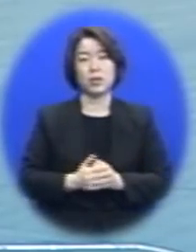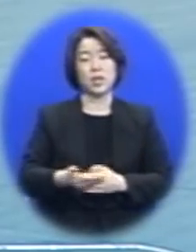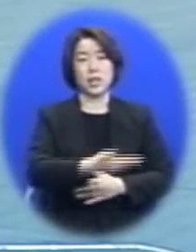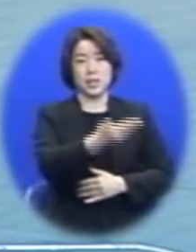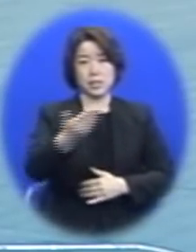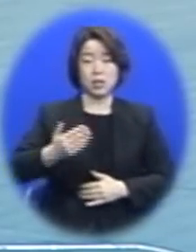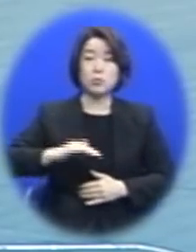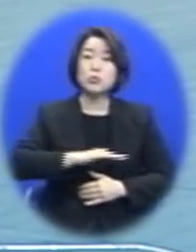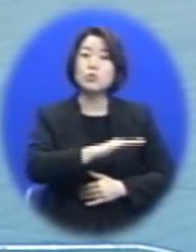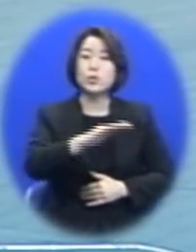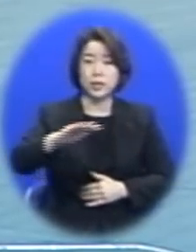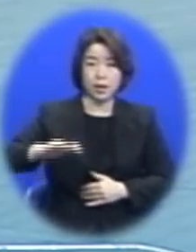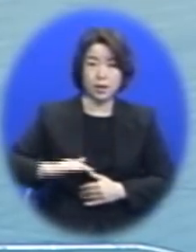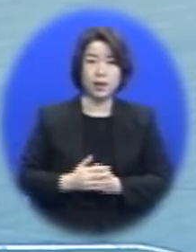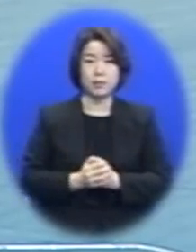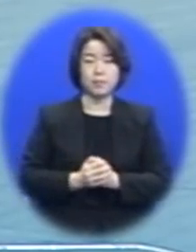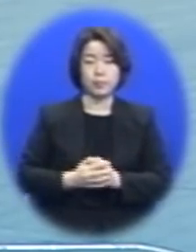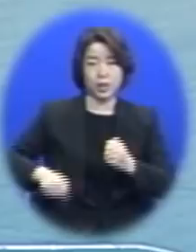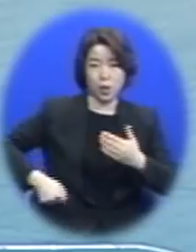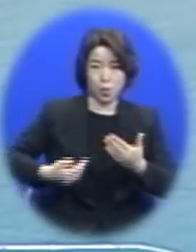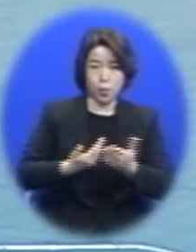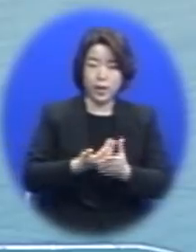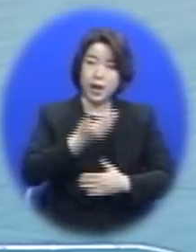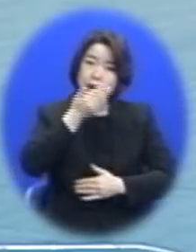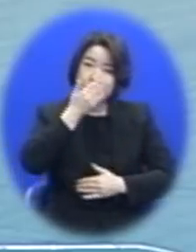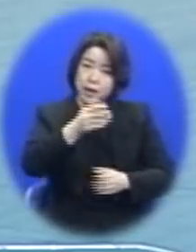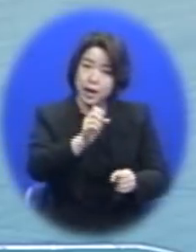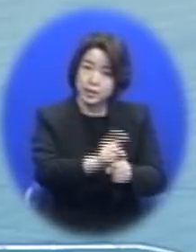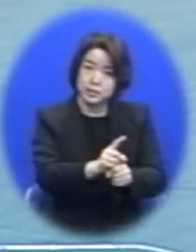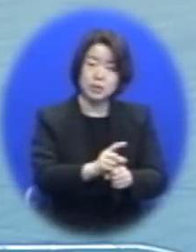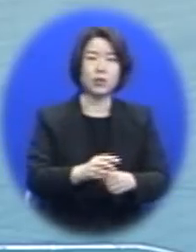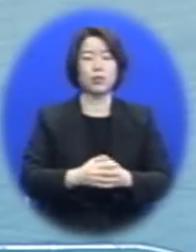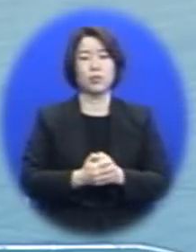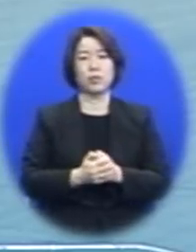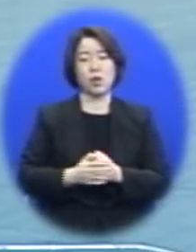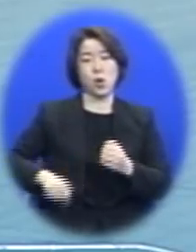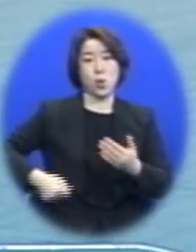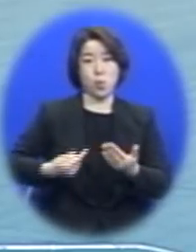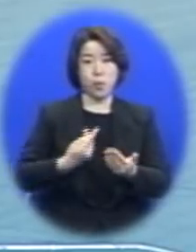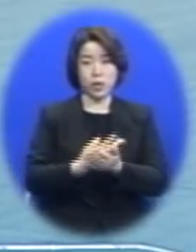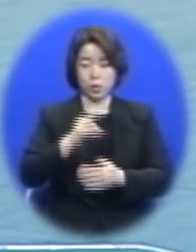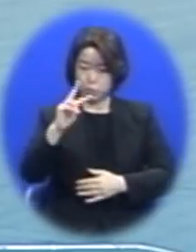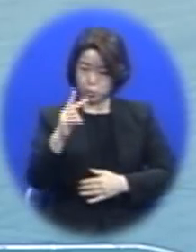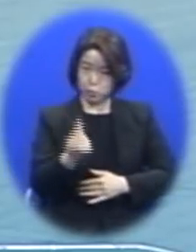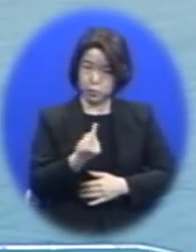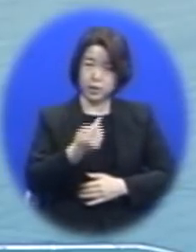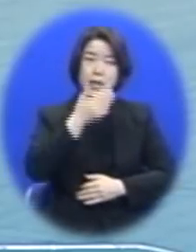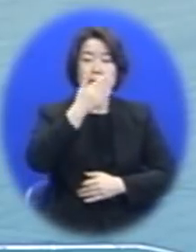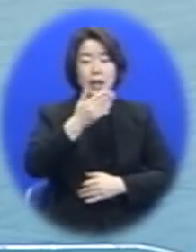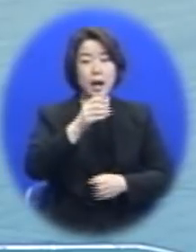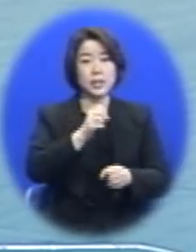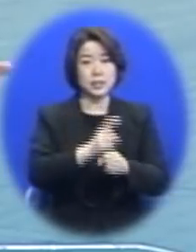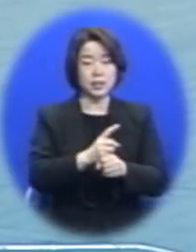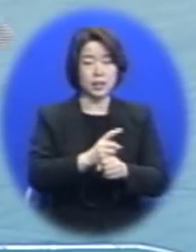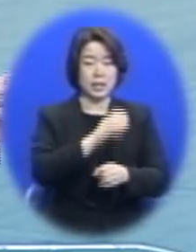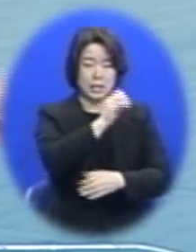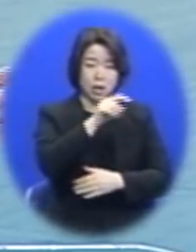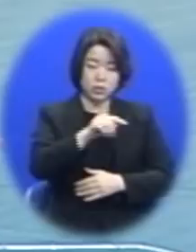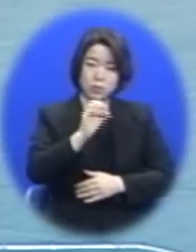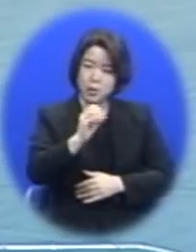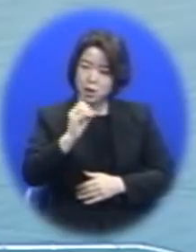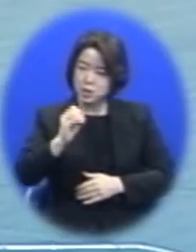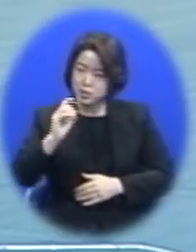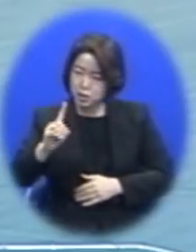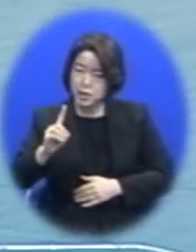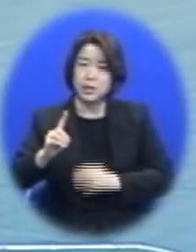우리가 회개할 가능성이 회개하고 돌이킬 가능성이 0.00 0 0 0